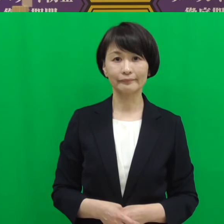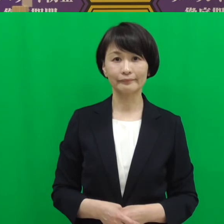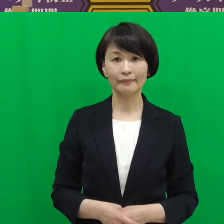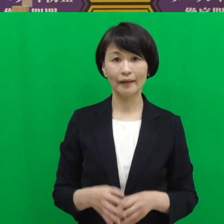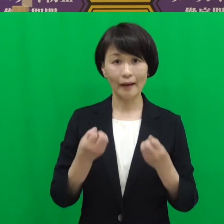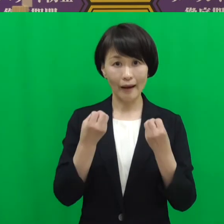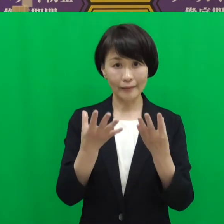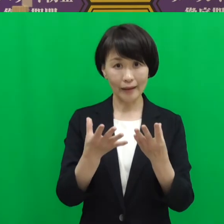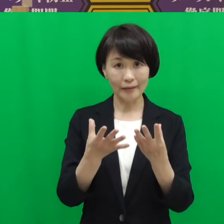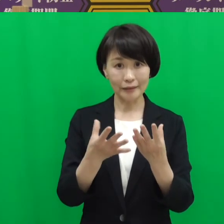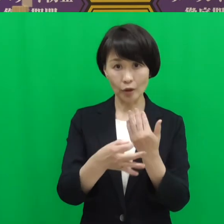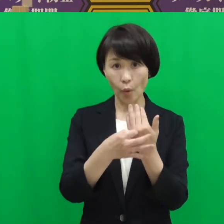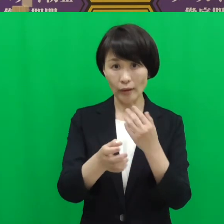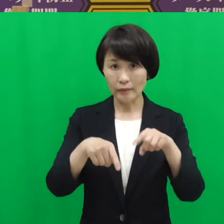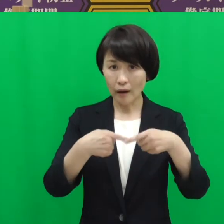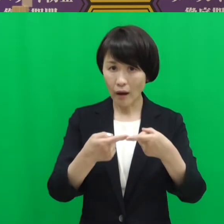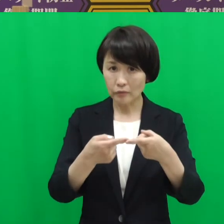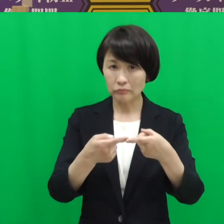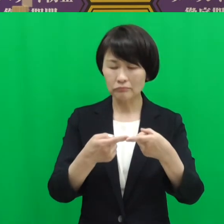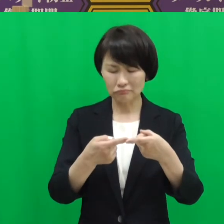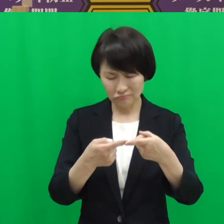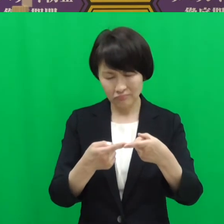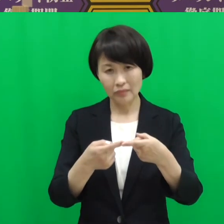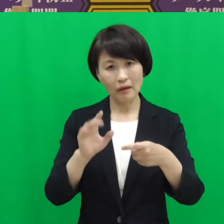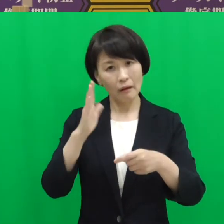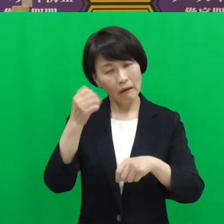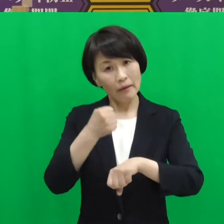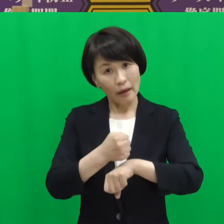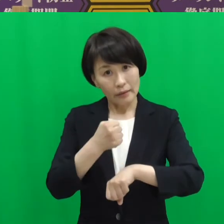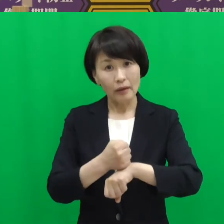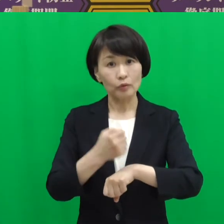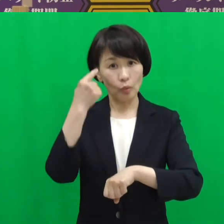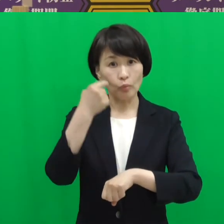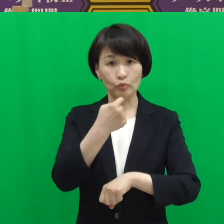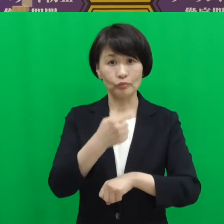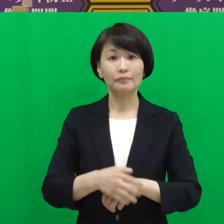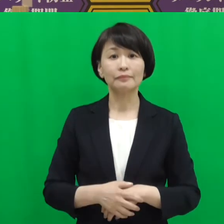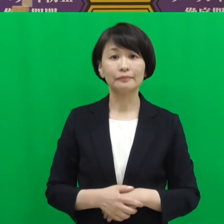新たな保険に入るというのはですね、お金の負担がかかりますので、まずは、